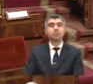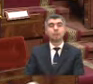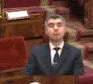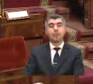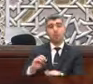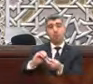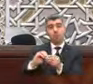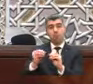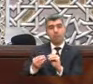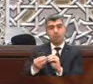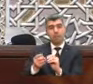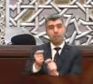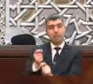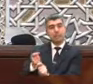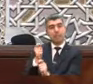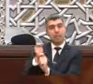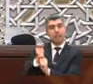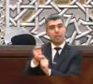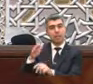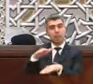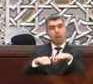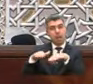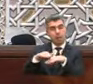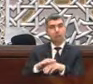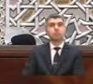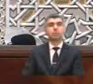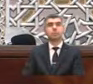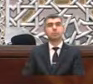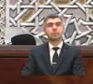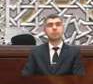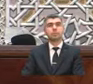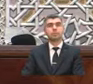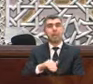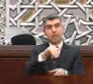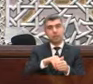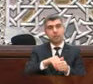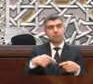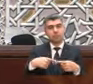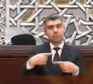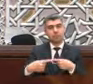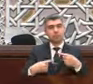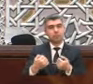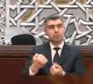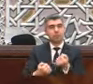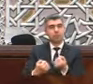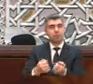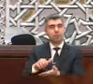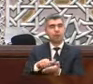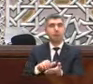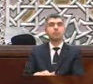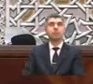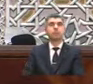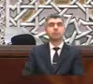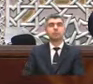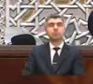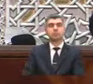مشاكل قطاع الصيد البحري للسيدات والسادة النواب المحترمين عن فريق الأصالة والمعاصرة. تفضلوا واحد